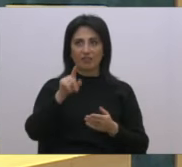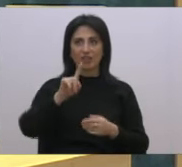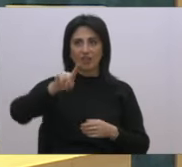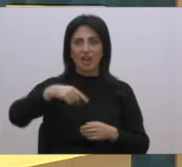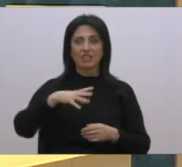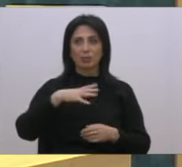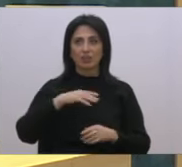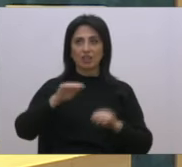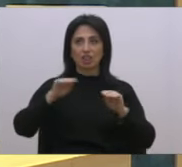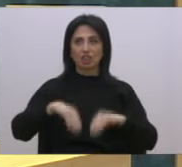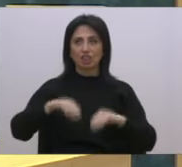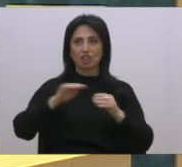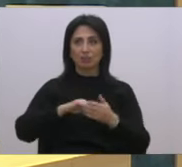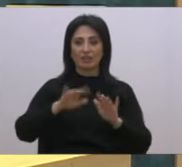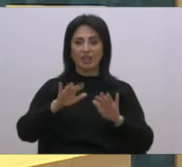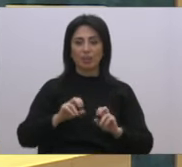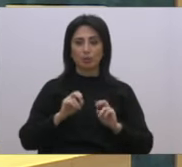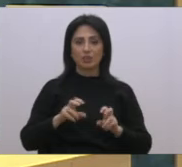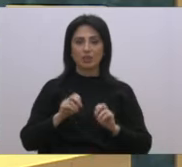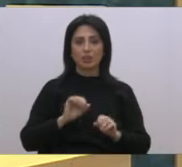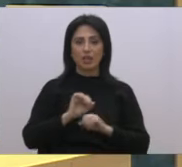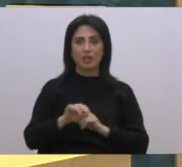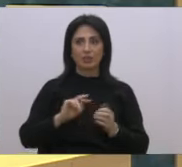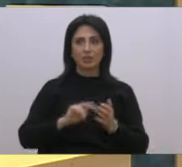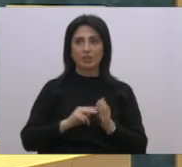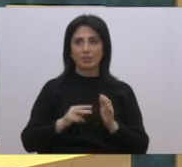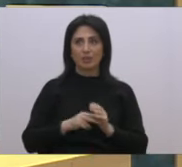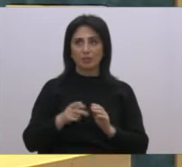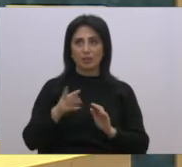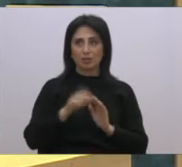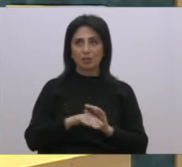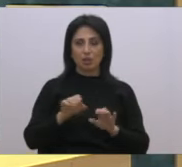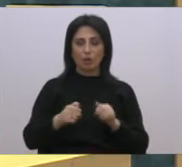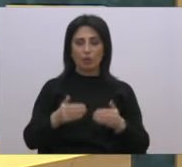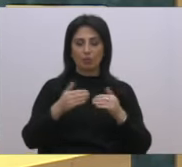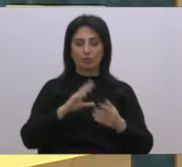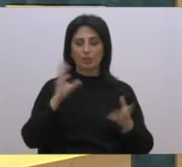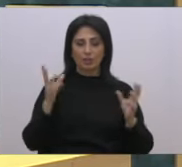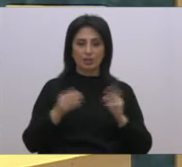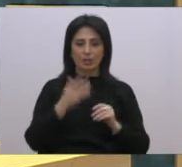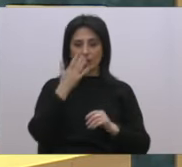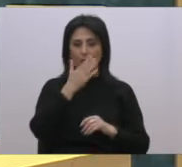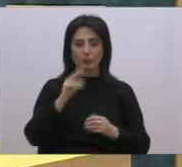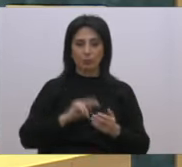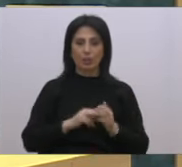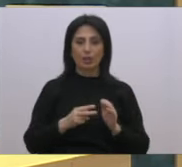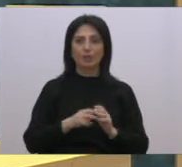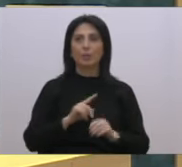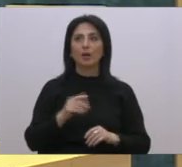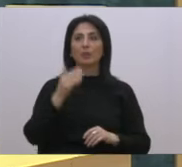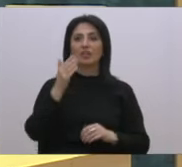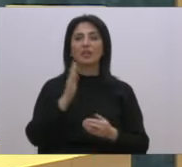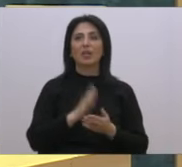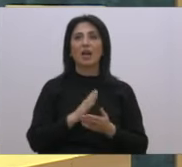დაკისრებული, შემუშავებინა ჰიბრიდულ საფრთხეებთან განკვლევის სტრატეგია და მათ შორის დეოკუპაციის საერთო ეროვნული ხედვა. მაგრამ თქვენ